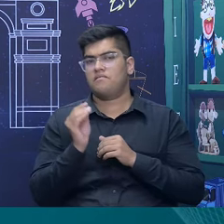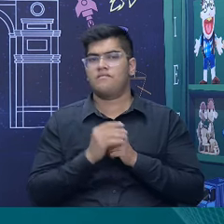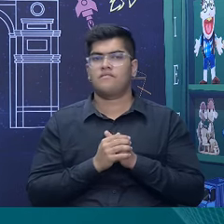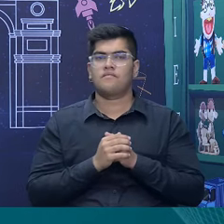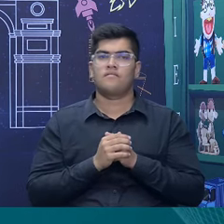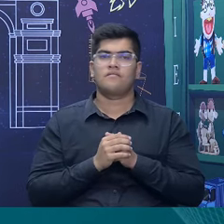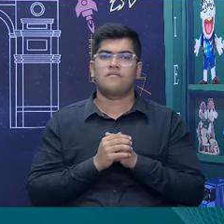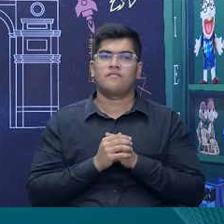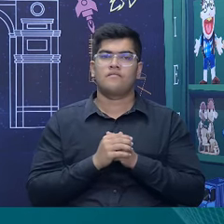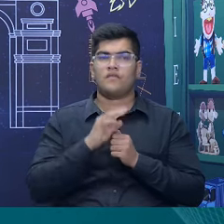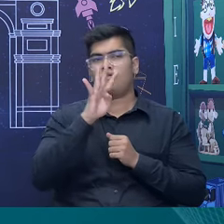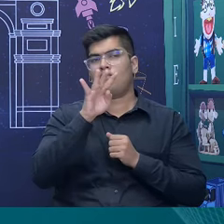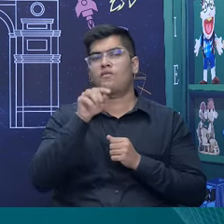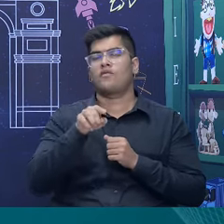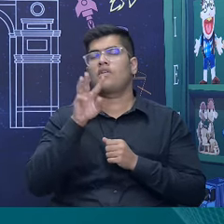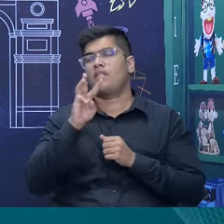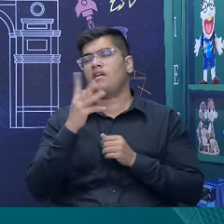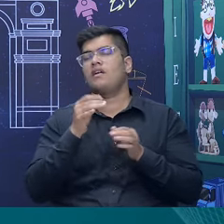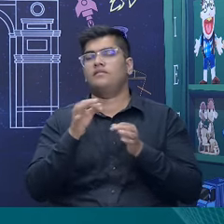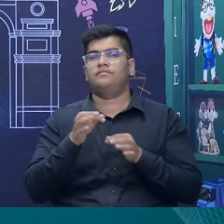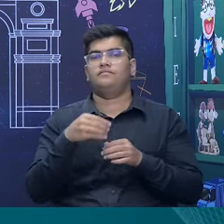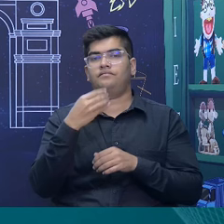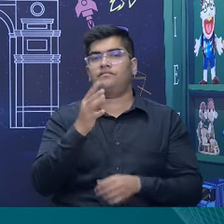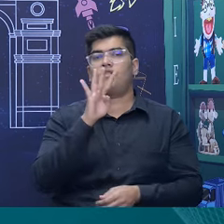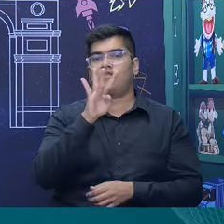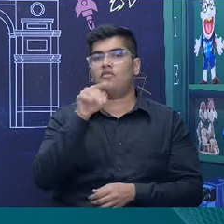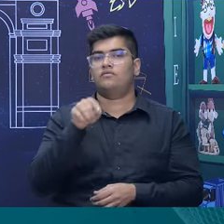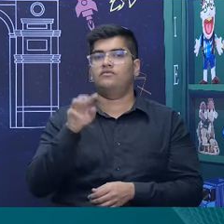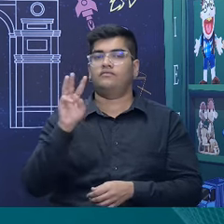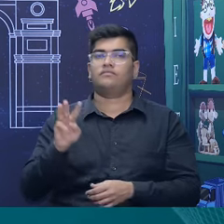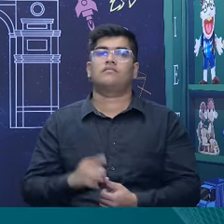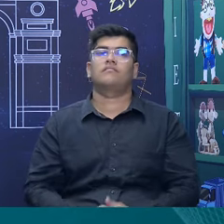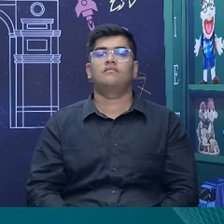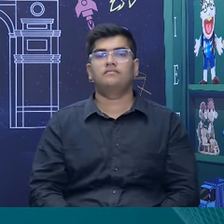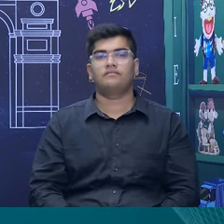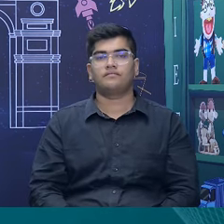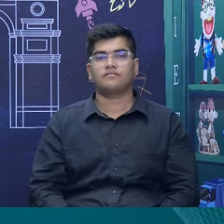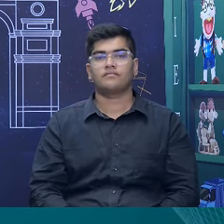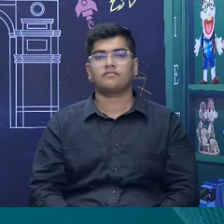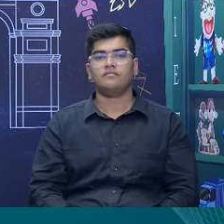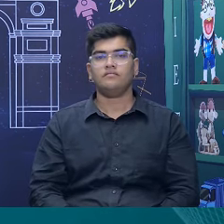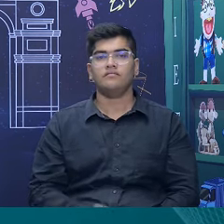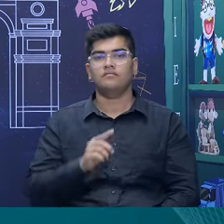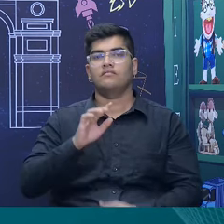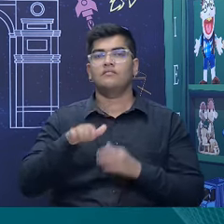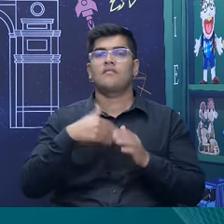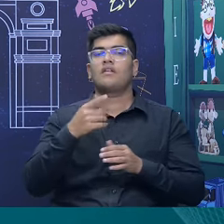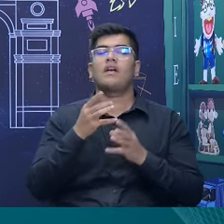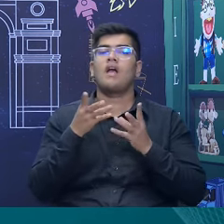लीजिए थ ले लेते हैं 1/3 है ना पथ तो उसके अकॉर्डिंग आपने क्या किया आपने